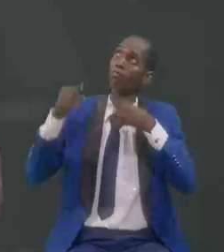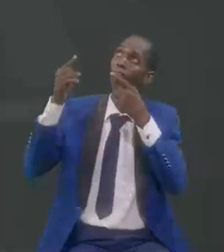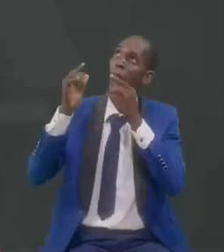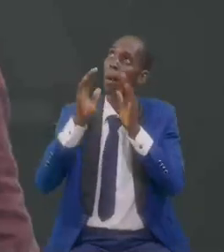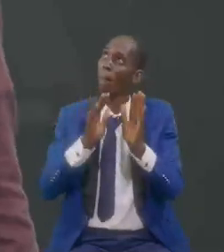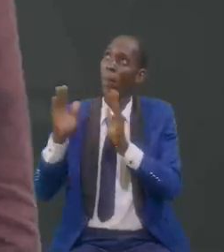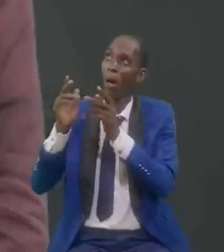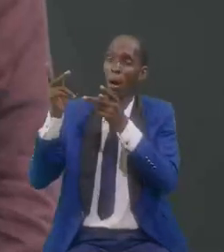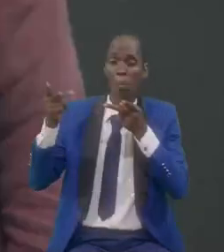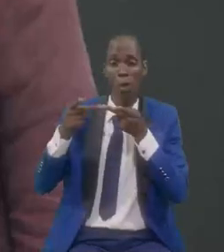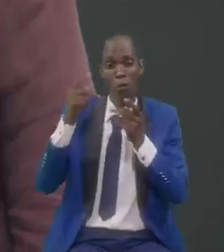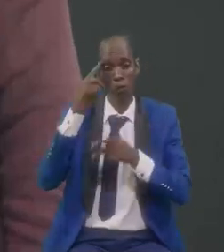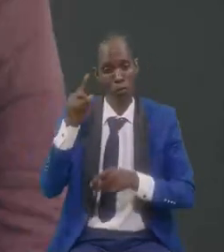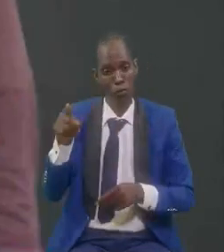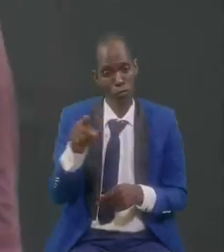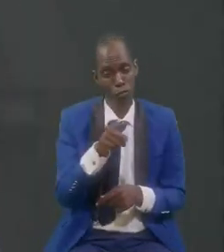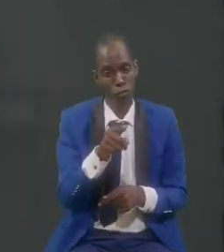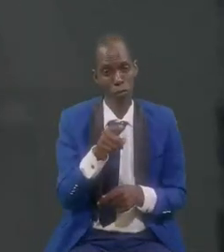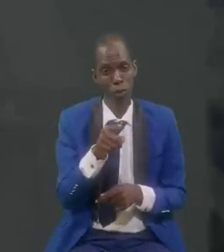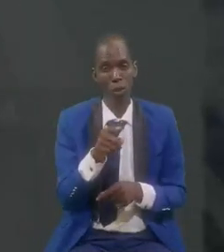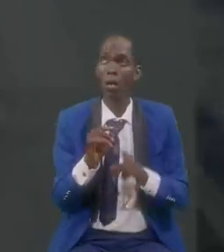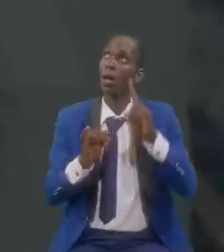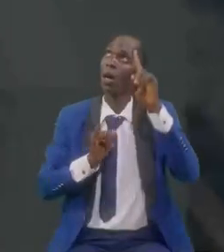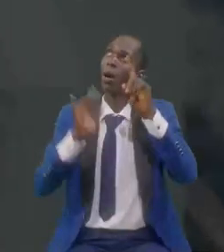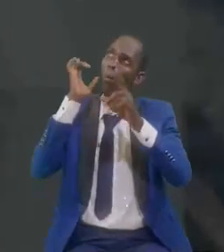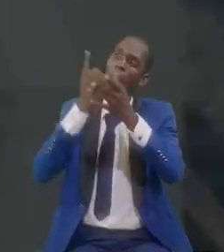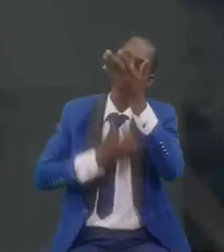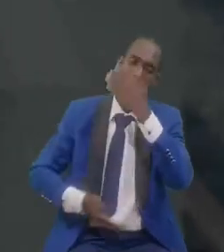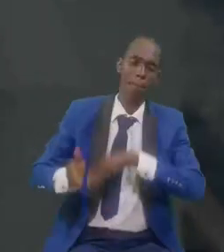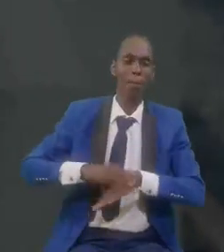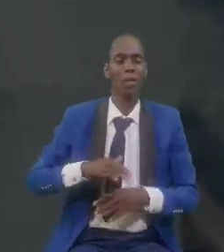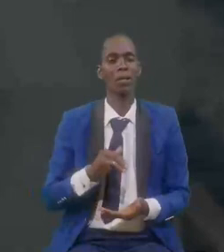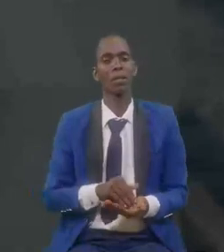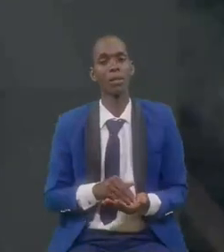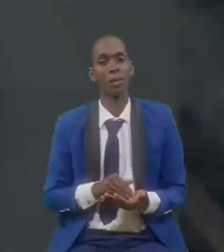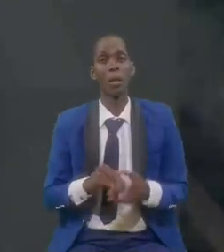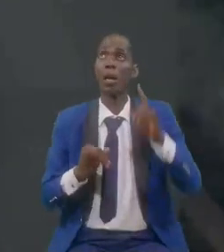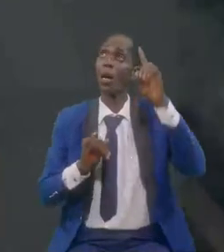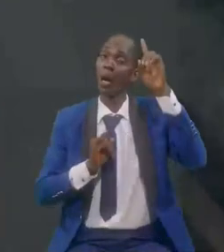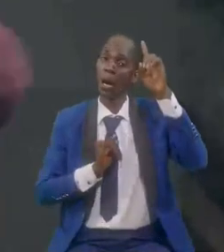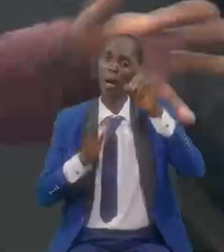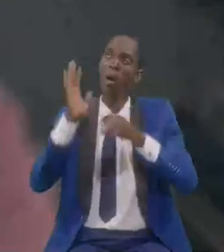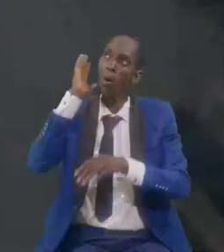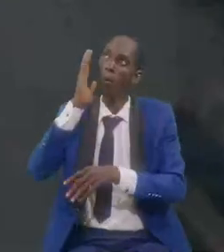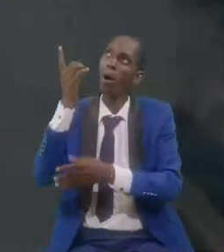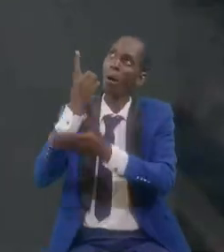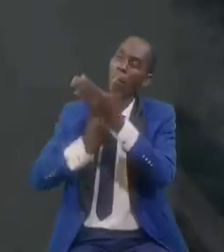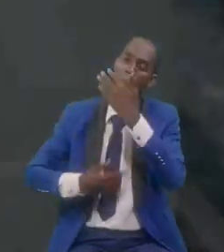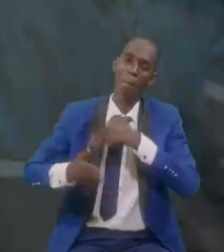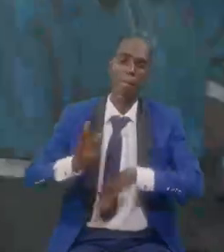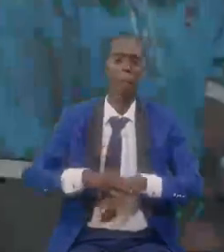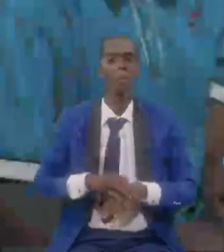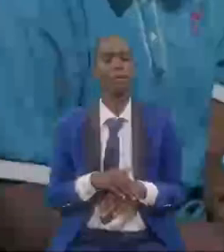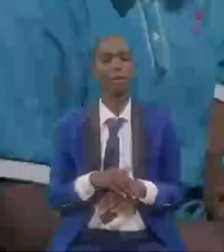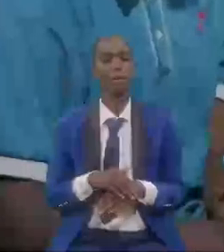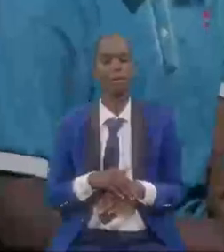que je vous aurai préparé une place, je reviendrai. » Je reviendrai.